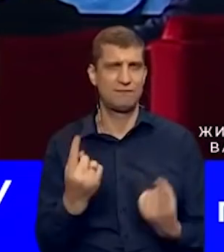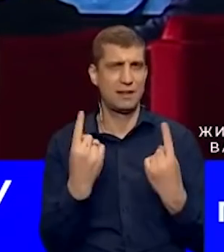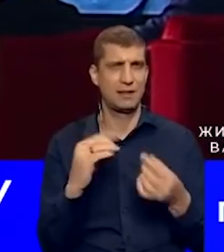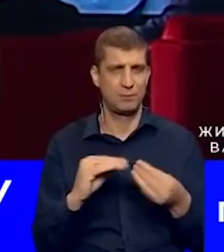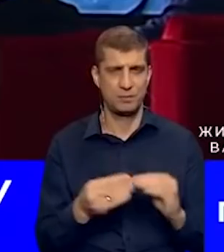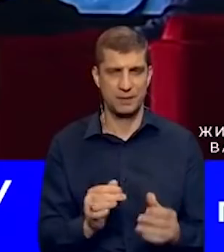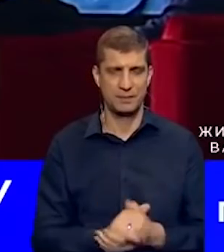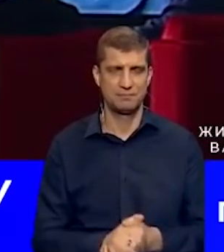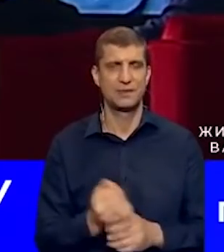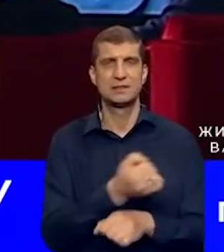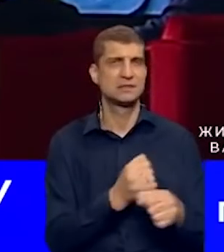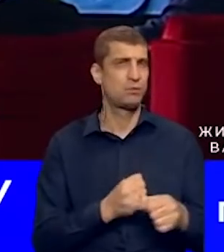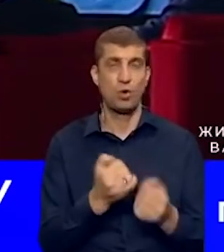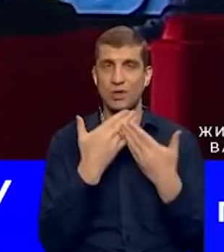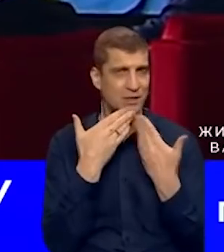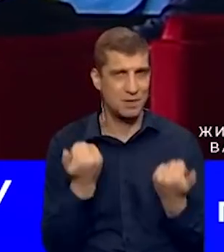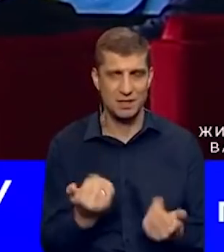проблеми. Зброї нема,